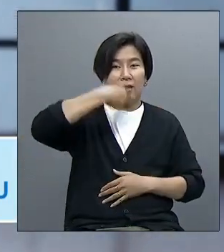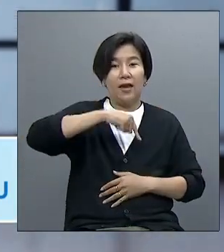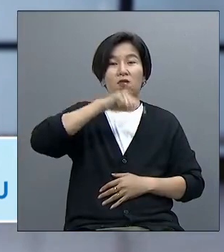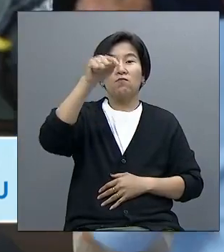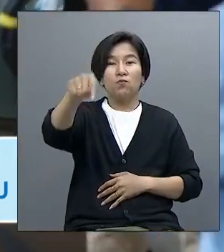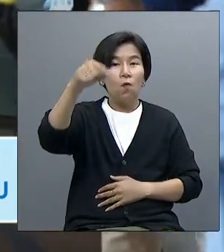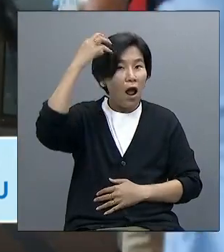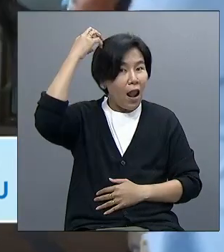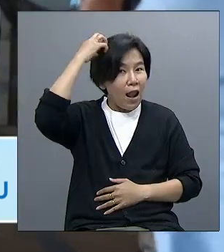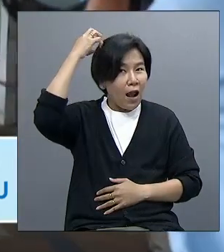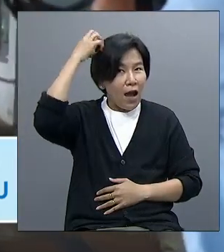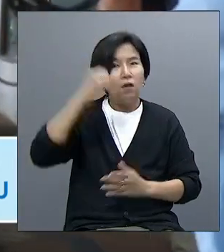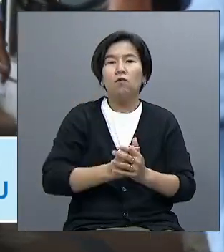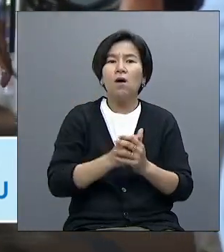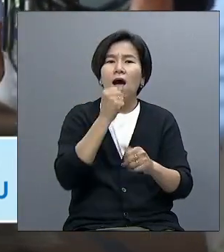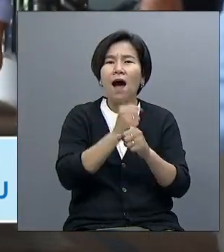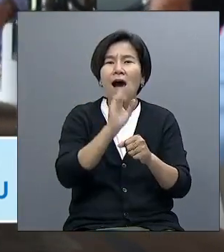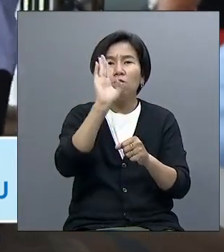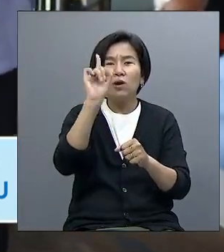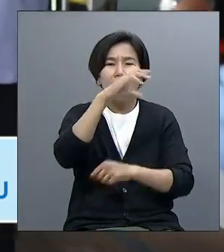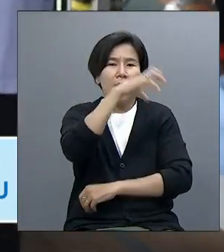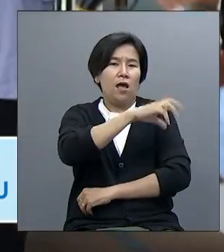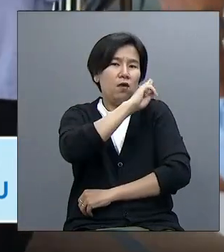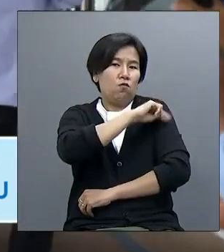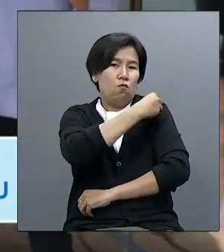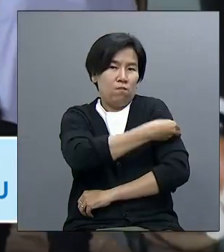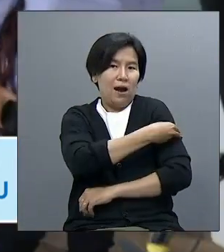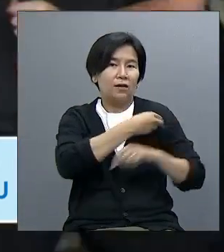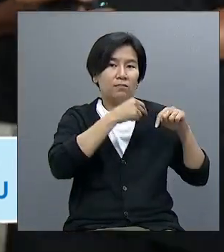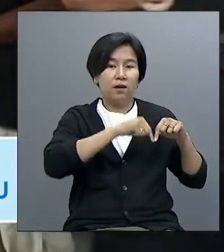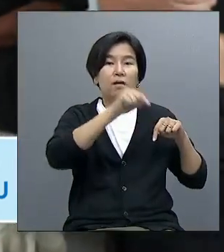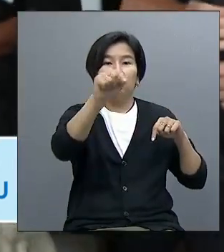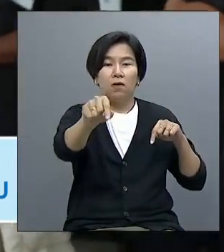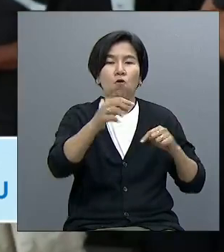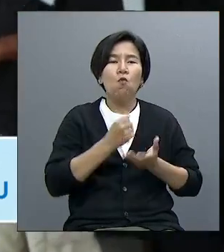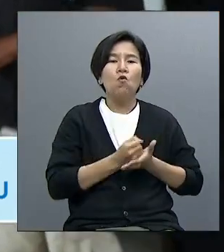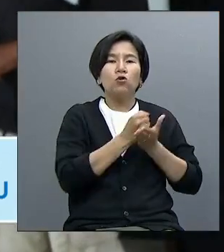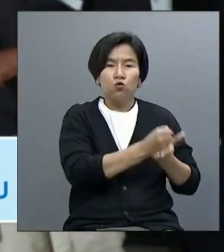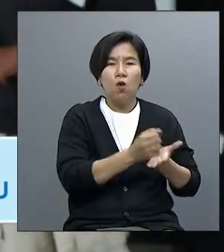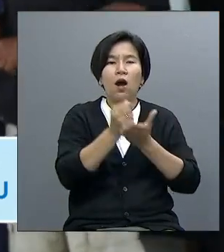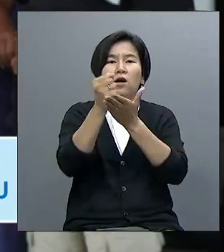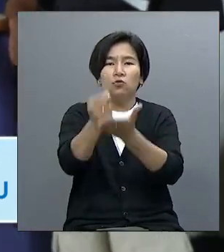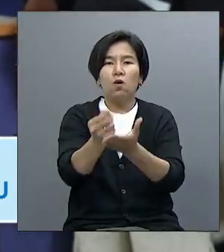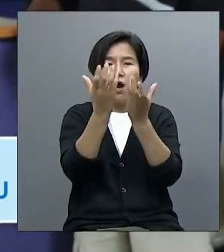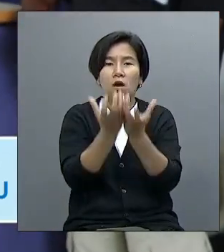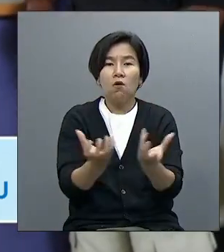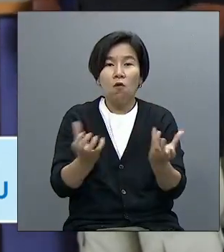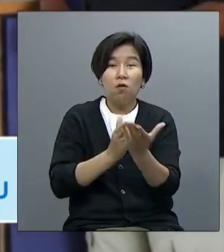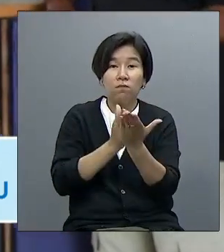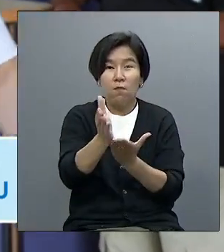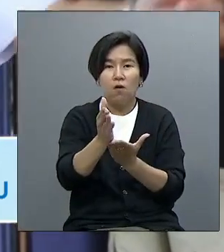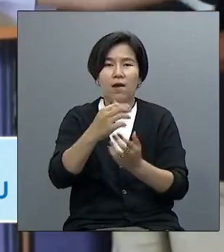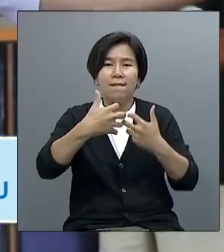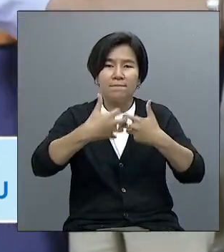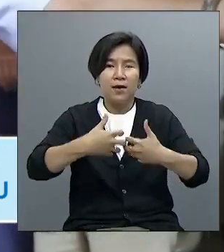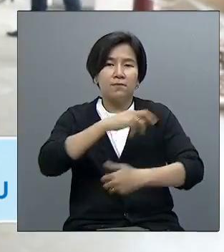ดหาอุปกรณ์ทางการแพทย์ให้กับโรงพยาบาลของทั้ง2ฝั่งของไทยแล้วก็ลาวได้มีการส่งมอบเครื่องมือทางการแพทย์ร